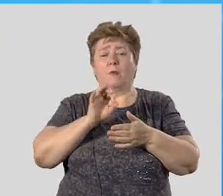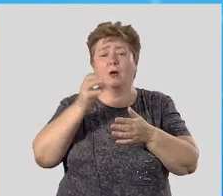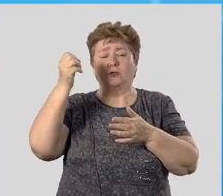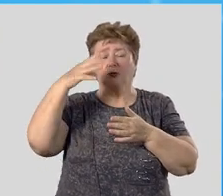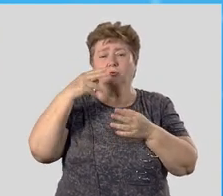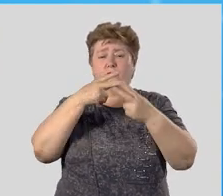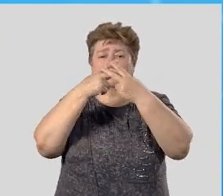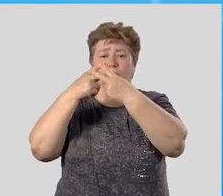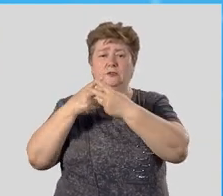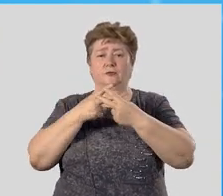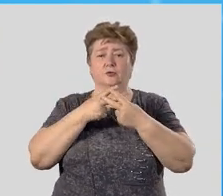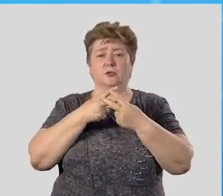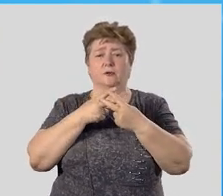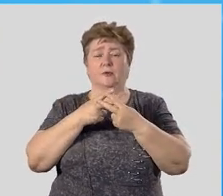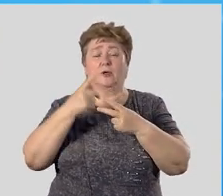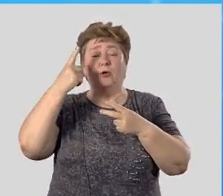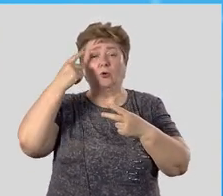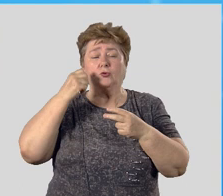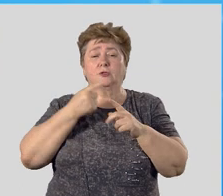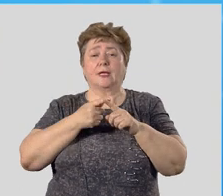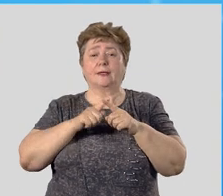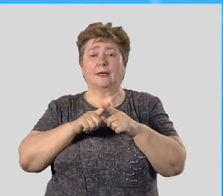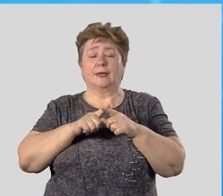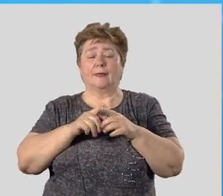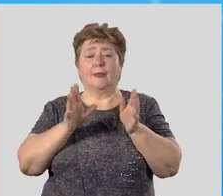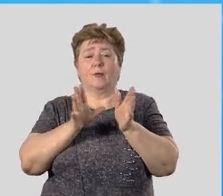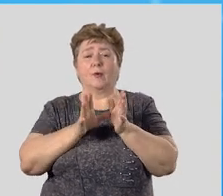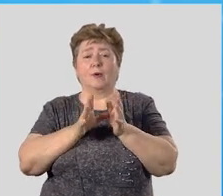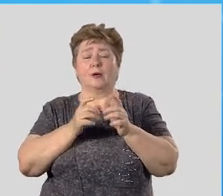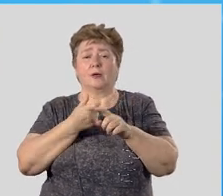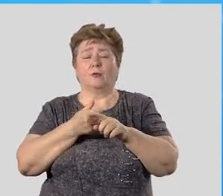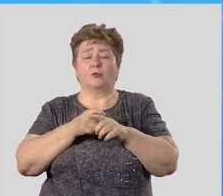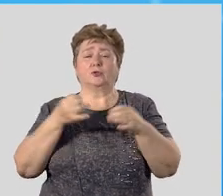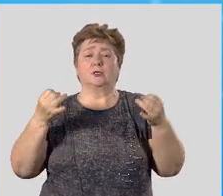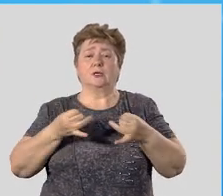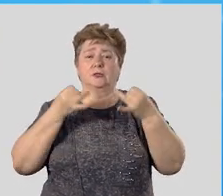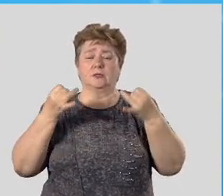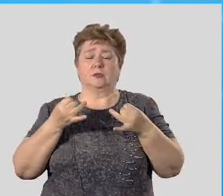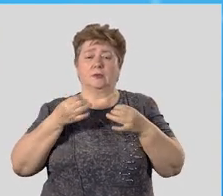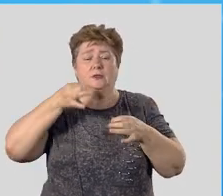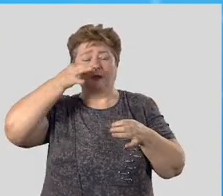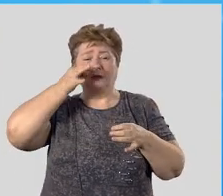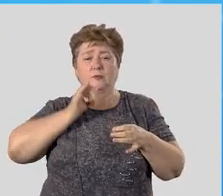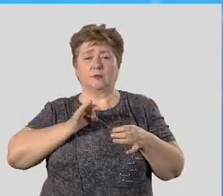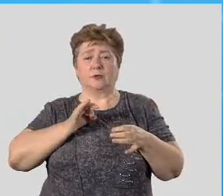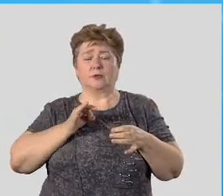солнцу и звездам. Узнать это помогли очень интересные